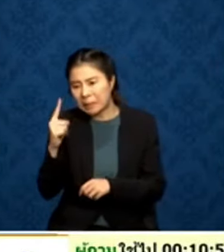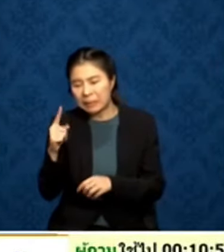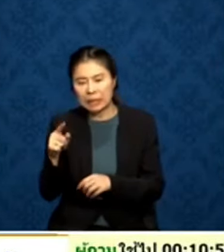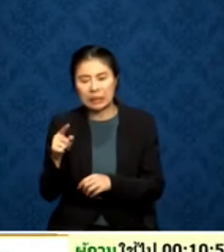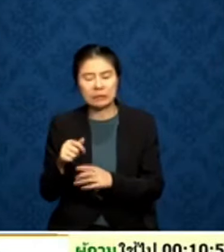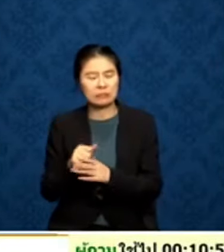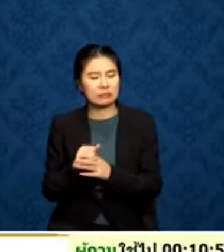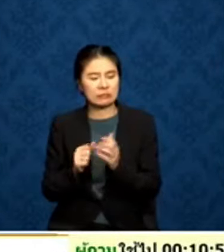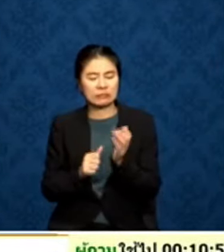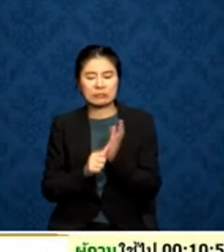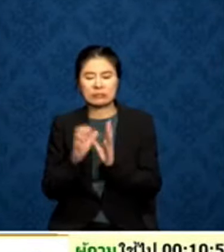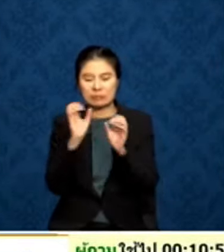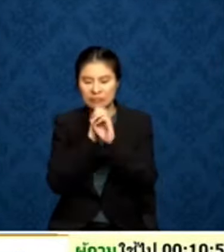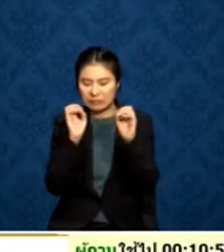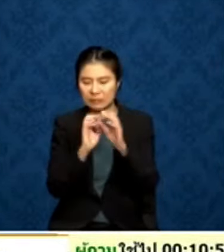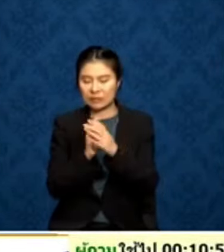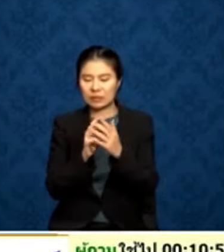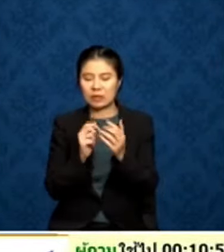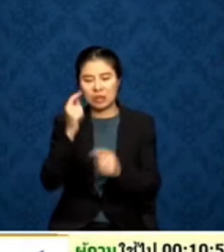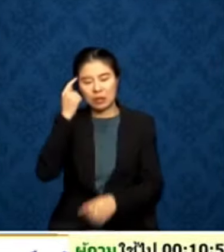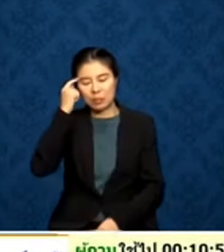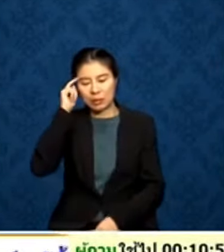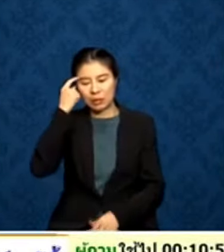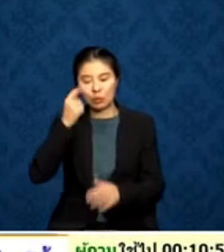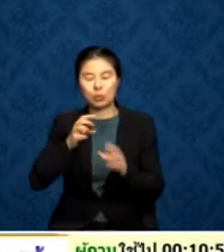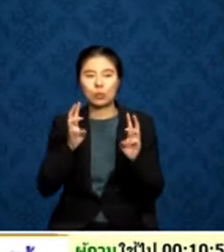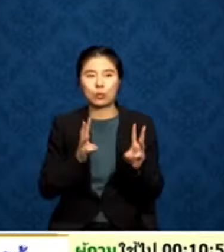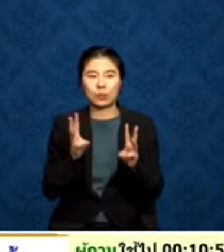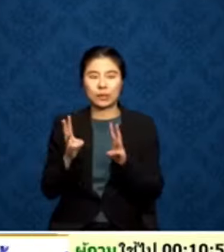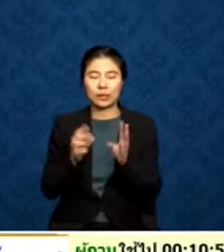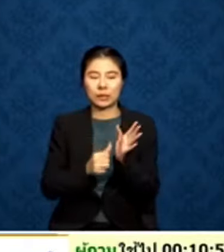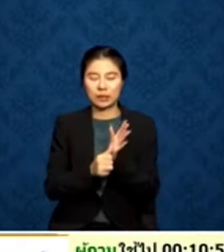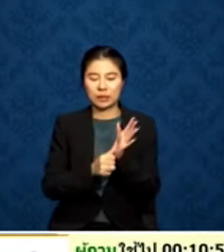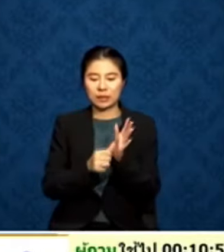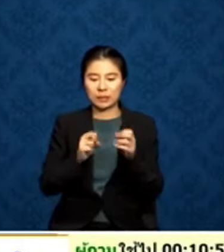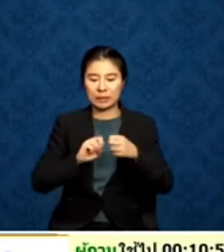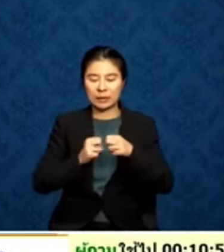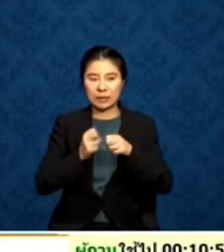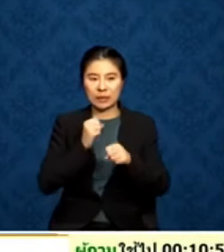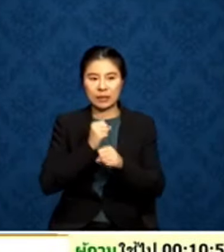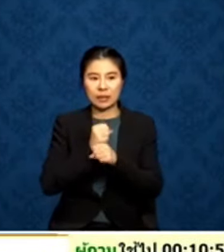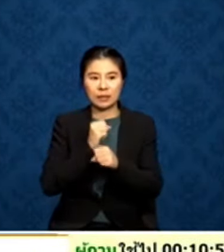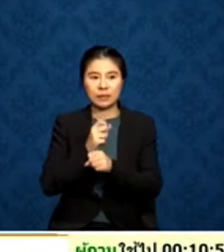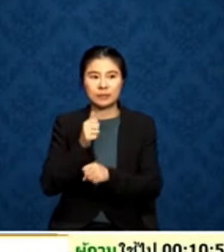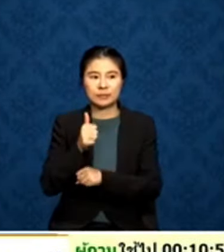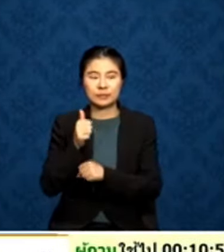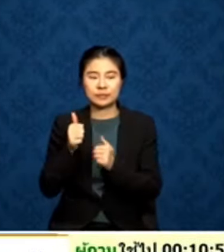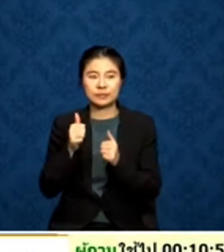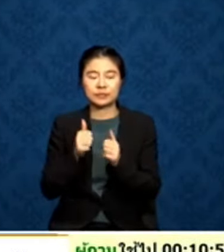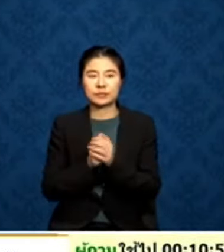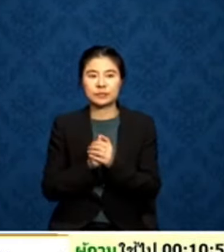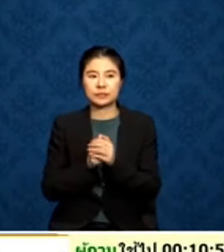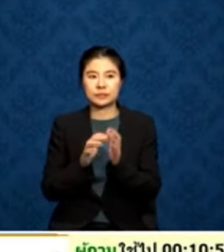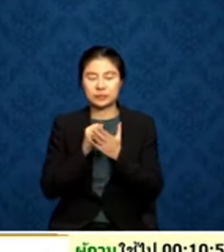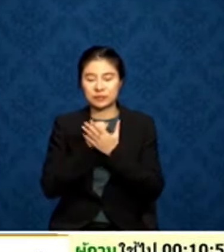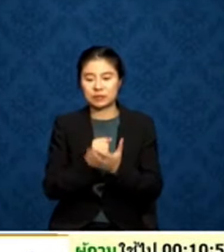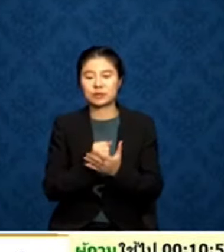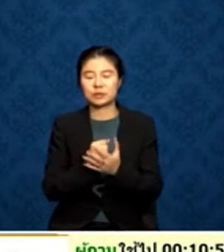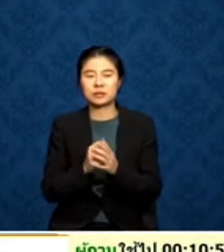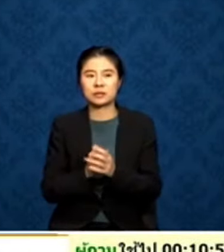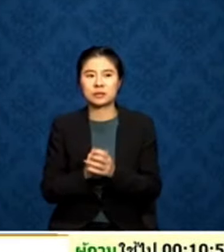ปรับเปลี่ยนเพื่อให้มันทำให้ได้ดีที่สุดนะครับก็ช่วยกันชมช่ว